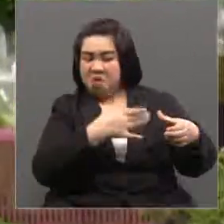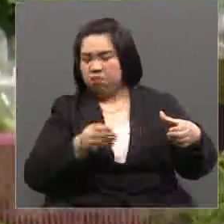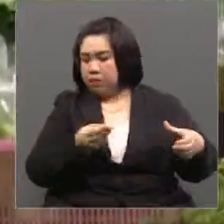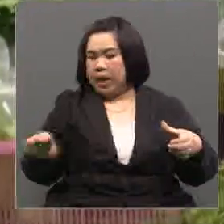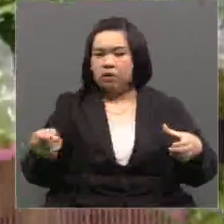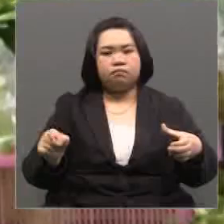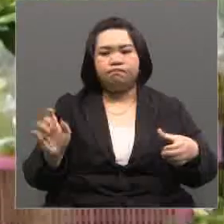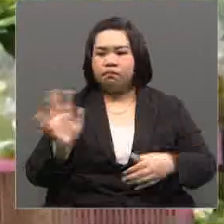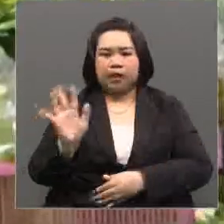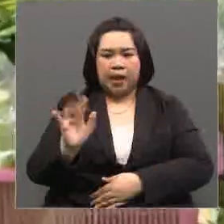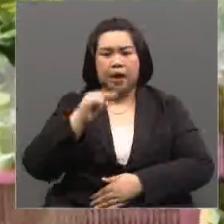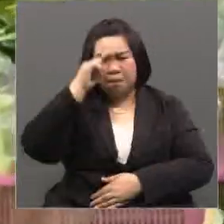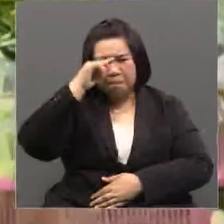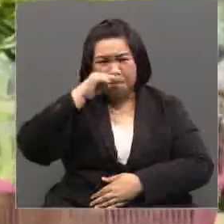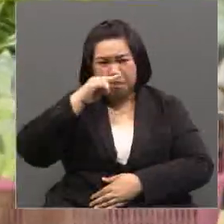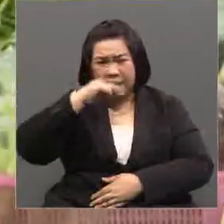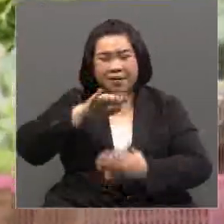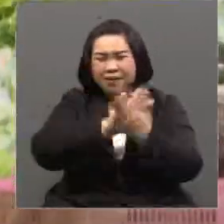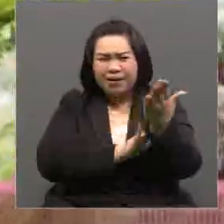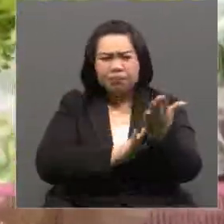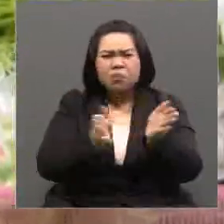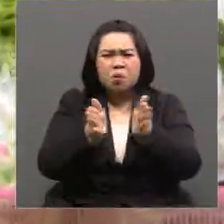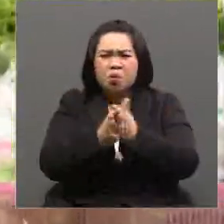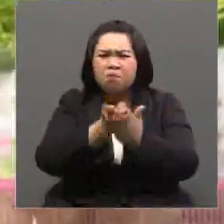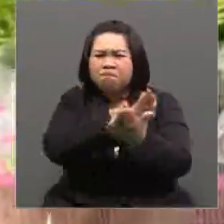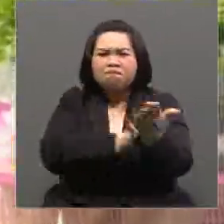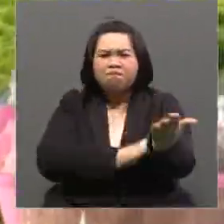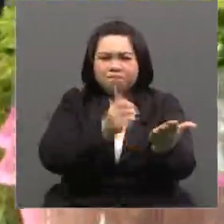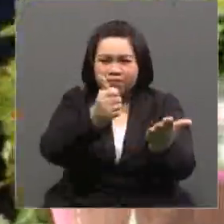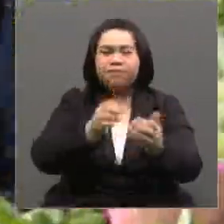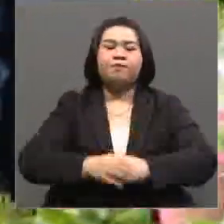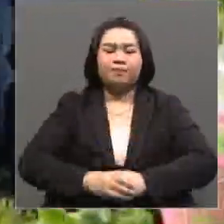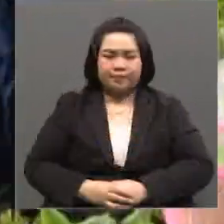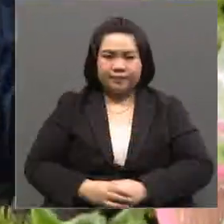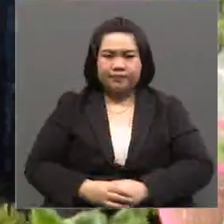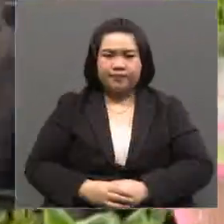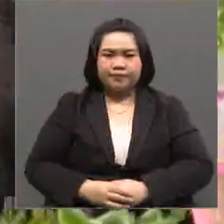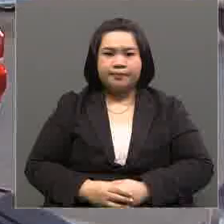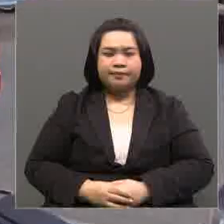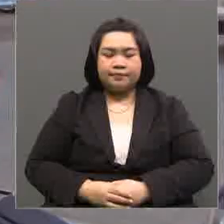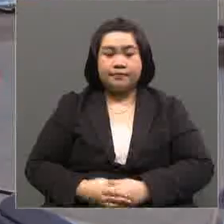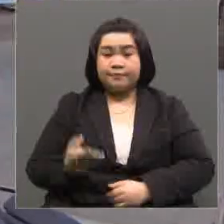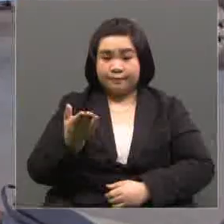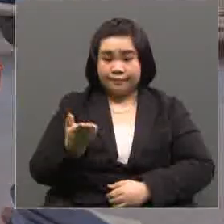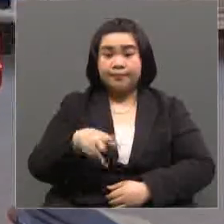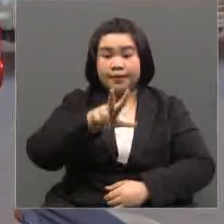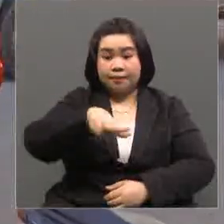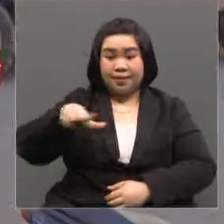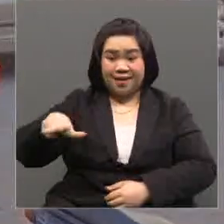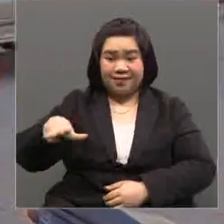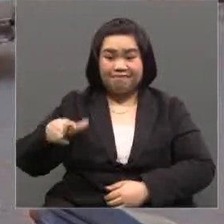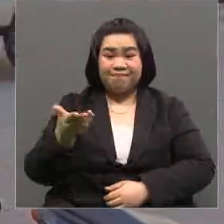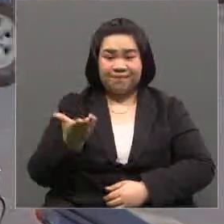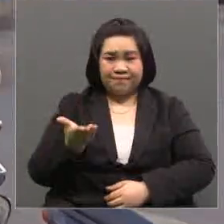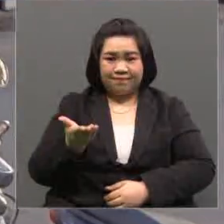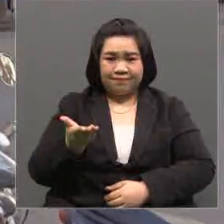ทุกพื้นที่ก็คือผืนแผ่นดินไทยนั่นเองค่ะจากชาติไทยพัฒนามาดูที่เพื่อไทยกันครับนายณพลผู้